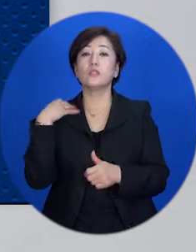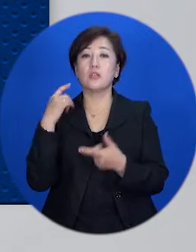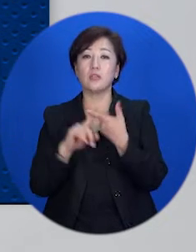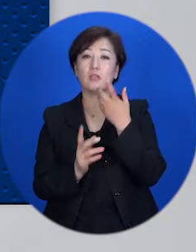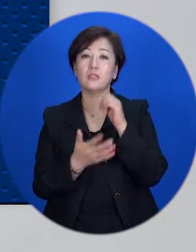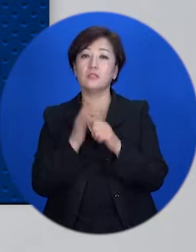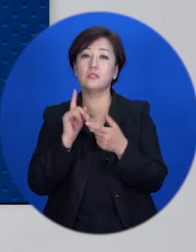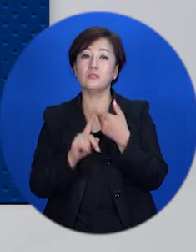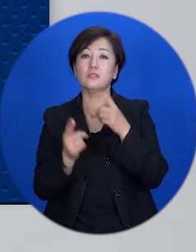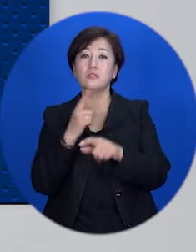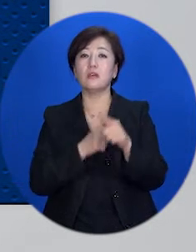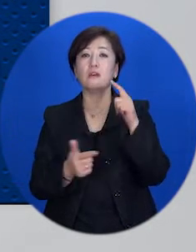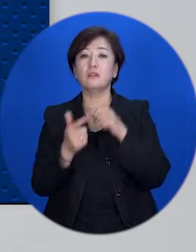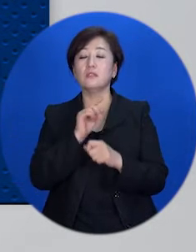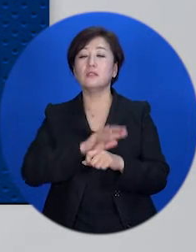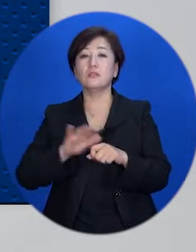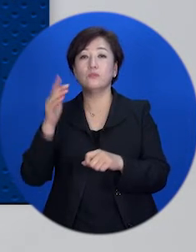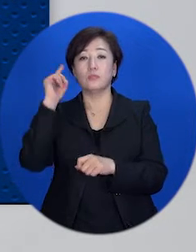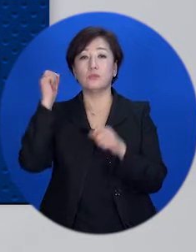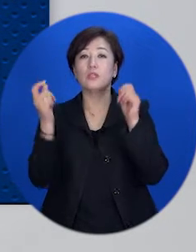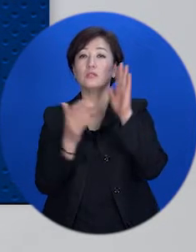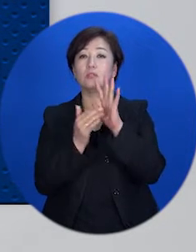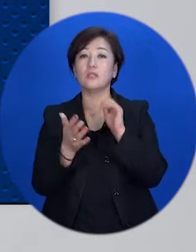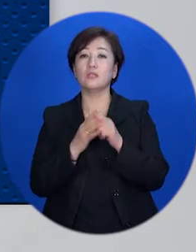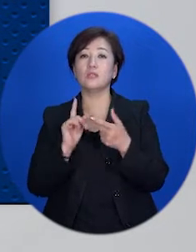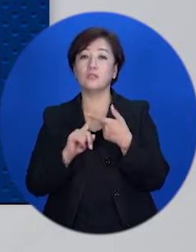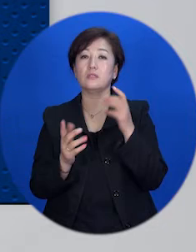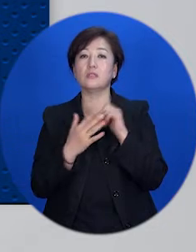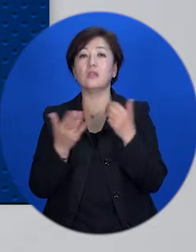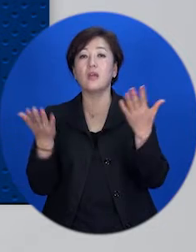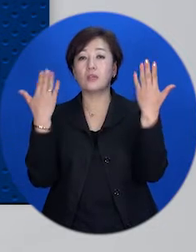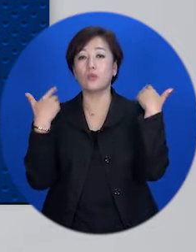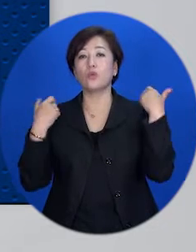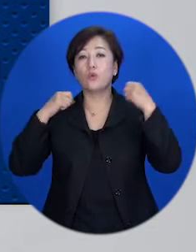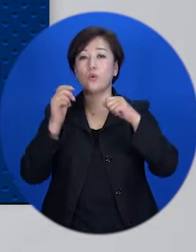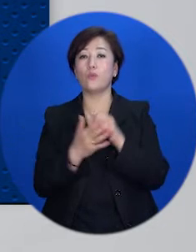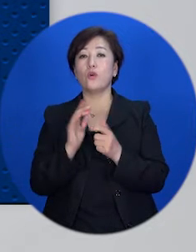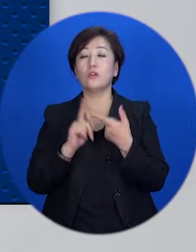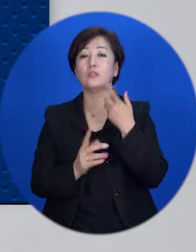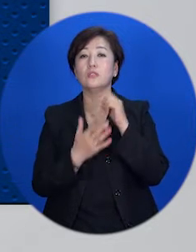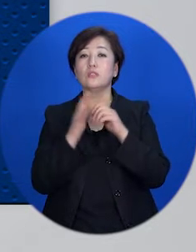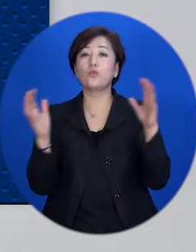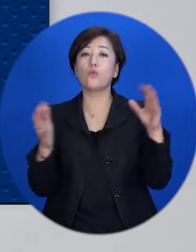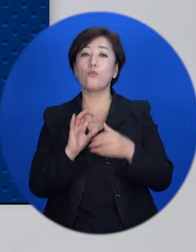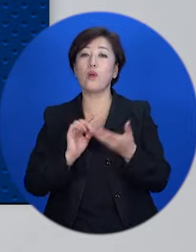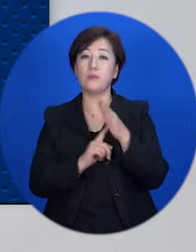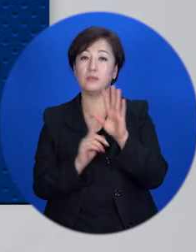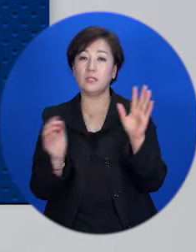울산교육청에서 참신하고 실용적인 아이디어의 편안한 교복 디자인 공모전을 개최합니다.